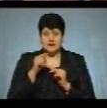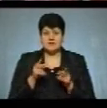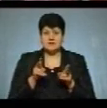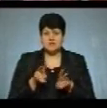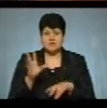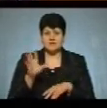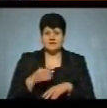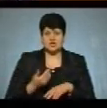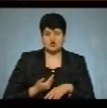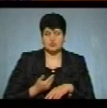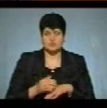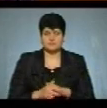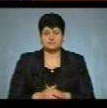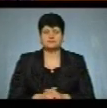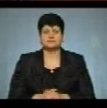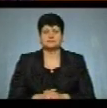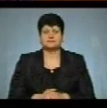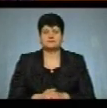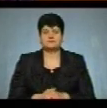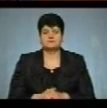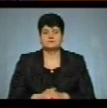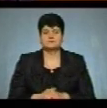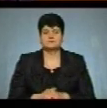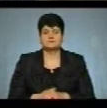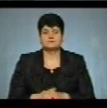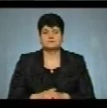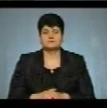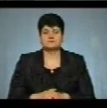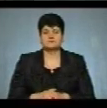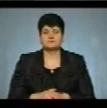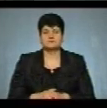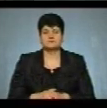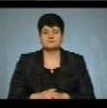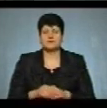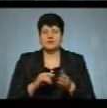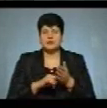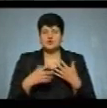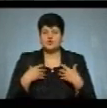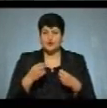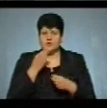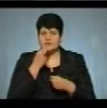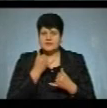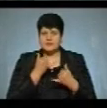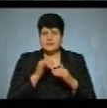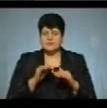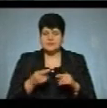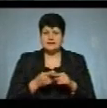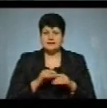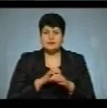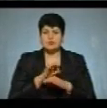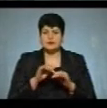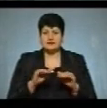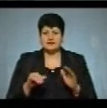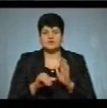на все життя. Анжела Шова, Василь Панчук, новини. Зазначу, здорове харчування для дітей – це проект для учнів